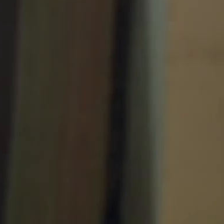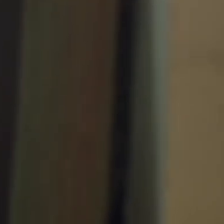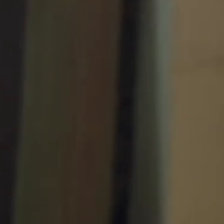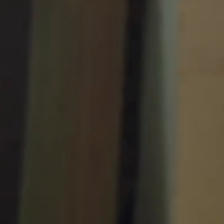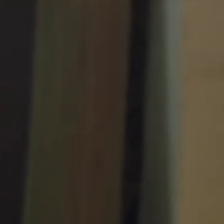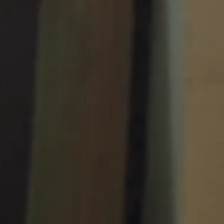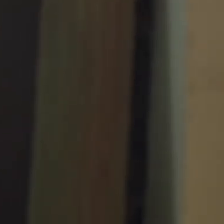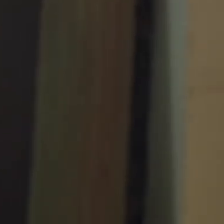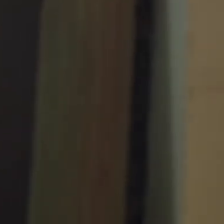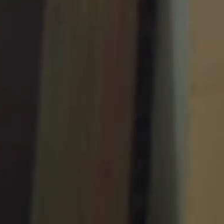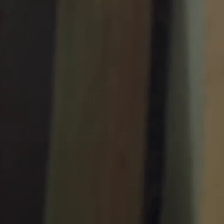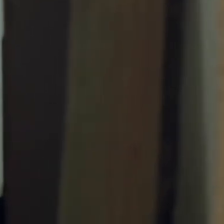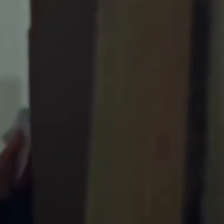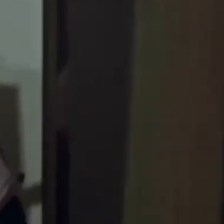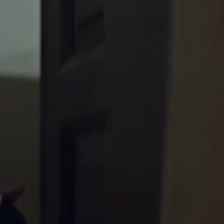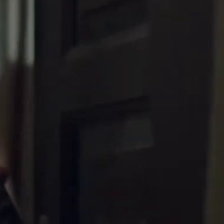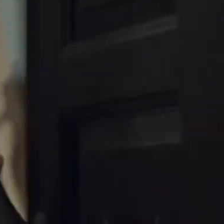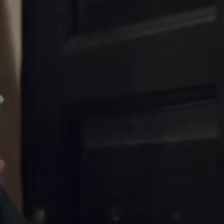çıkıyor.